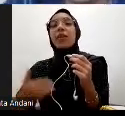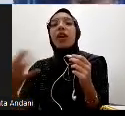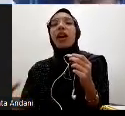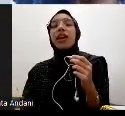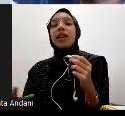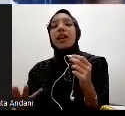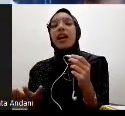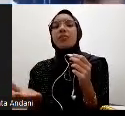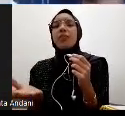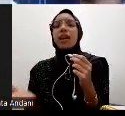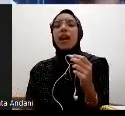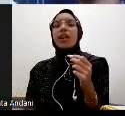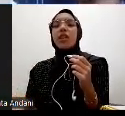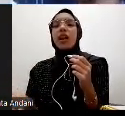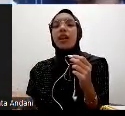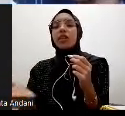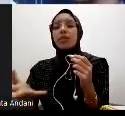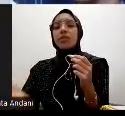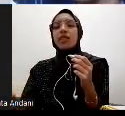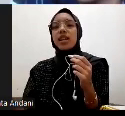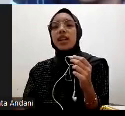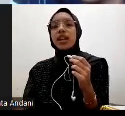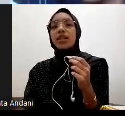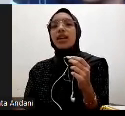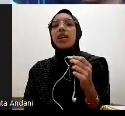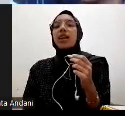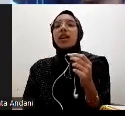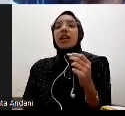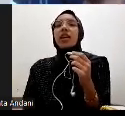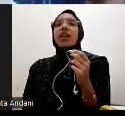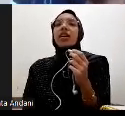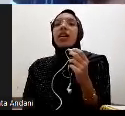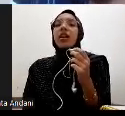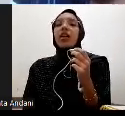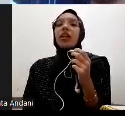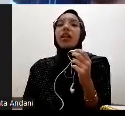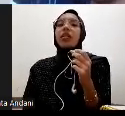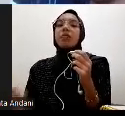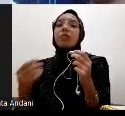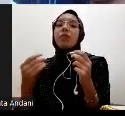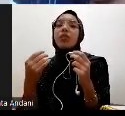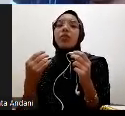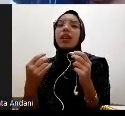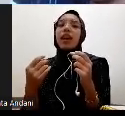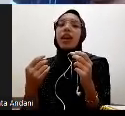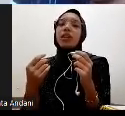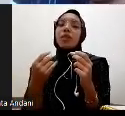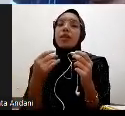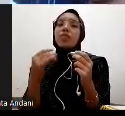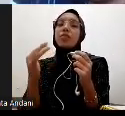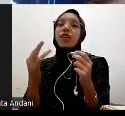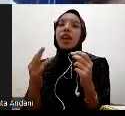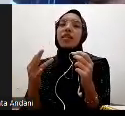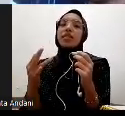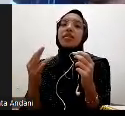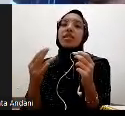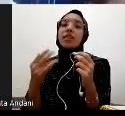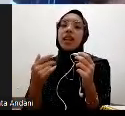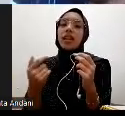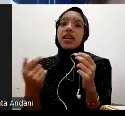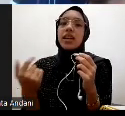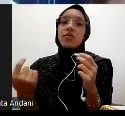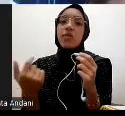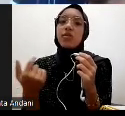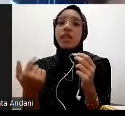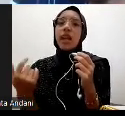orang lain karena akan membahayakan orang lain atau pengguna jalan lain. Nah, eee, fenomena atau dampak buruk yang